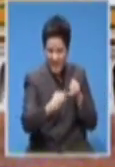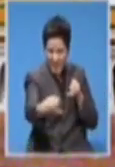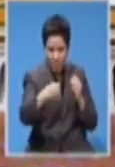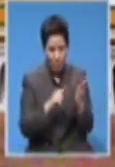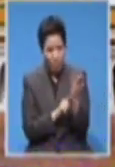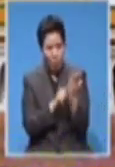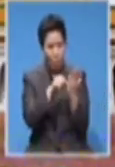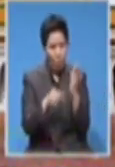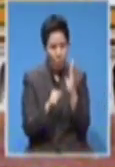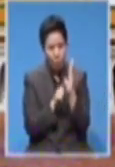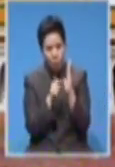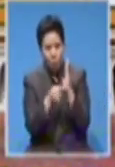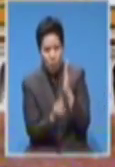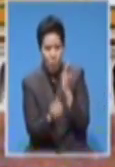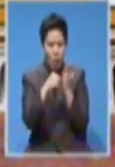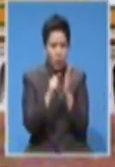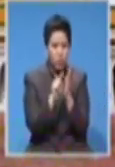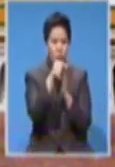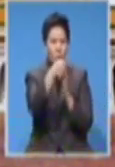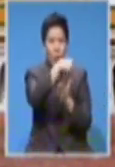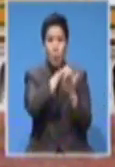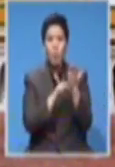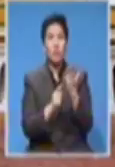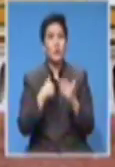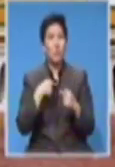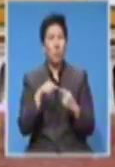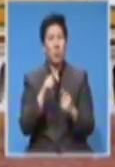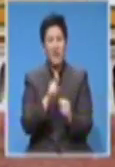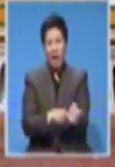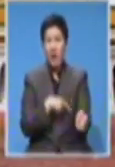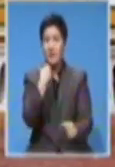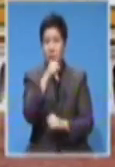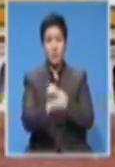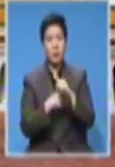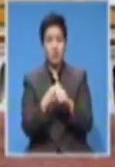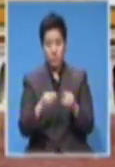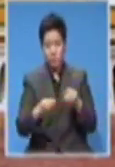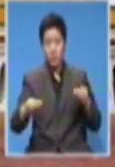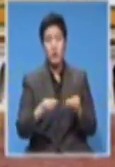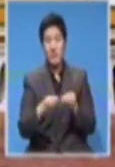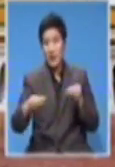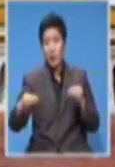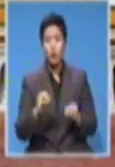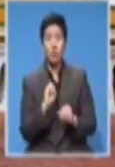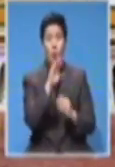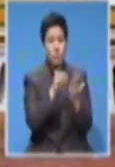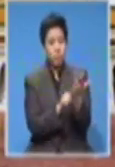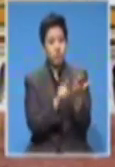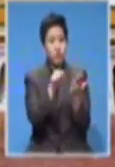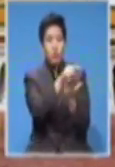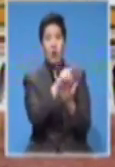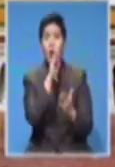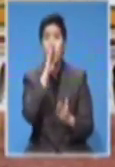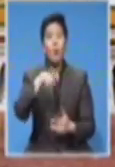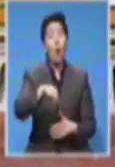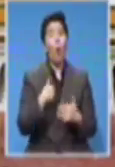งไปเนี่ยมันไม่ใช่ง่ายนะวันนี้ที่มีสายส่งวันนี้กี่สิบปีมาแล้วล่ะนะก็ได้แค่นี้ก็ยังไปไม่ทั่วถึงถ้าทุกคน